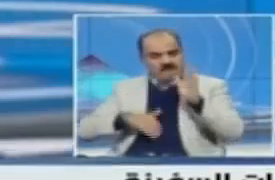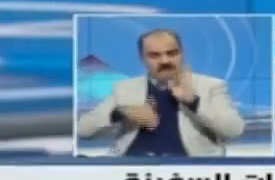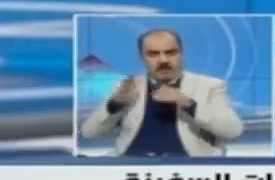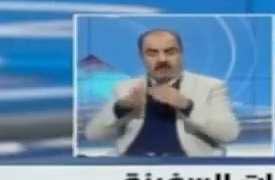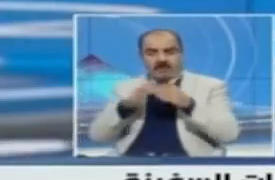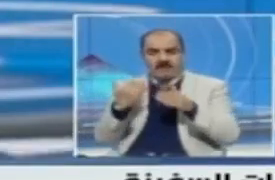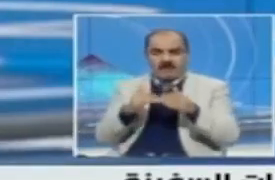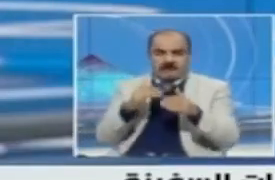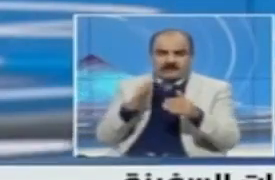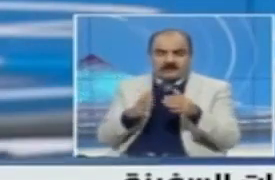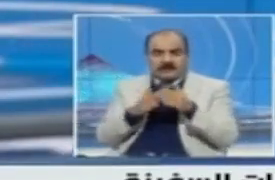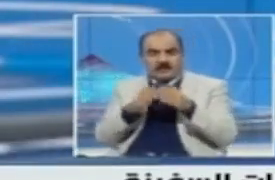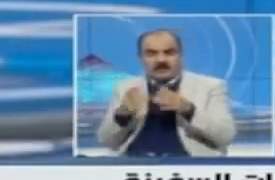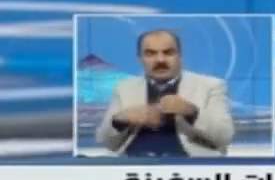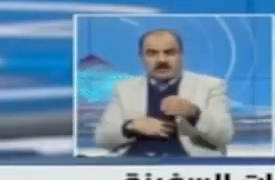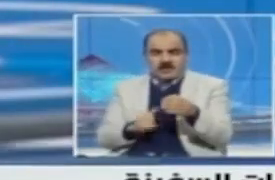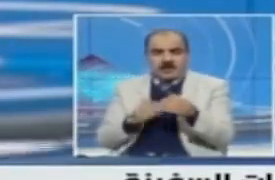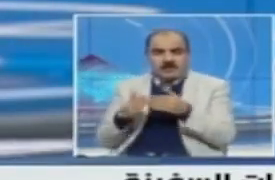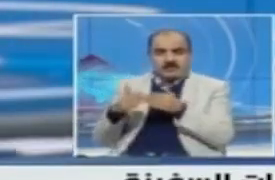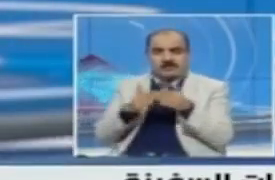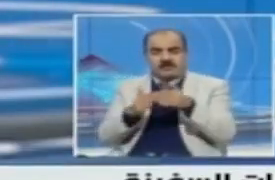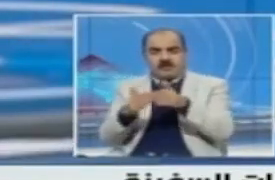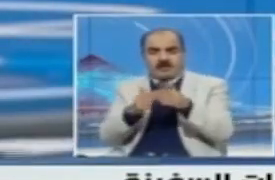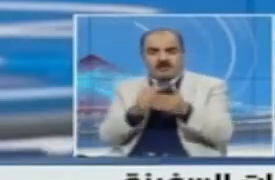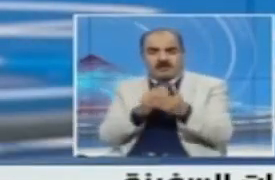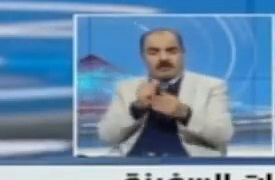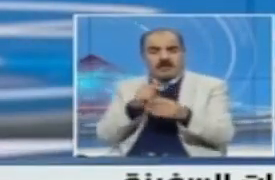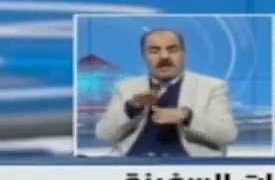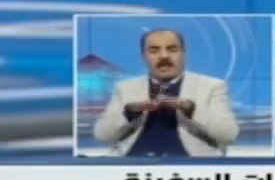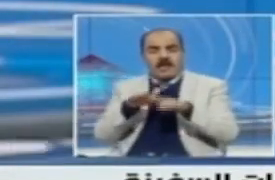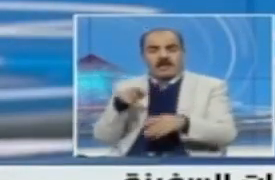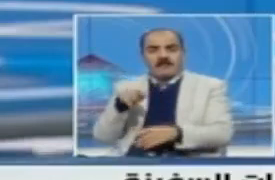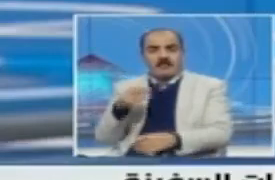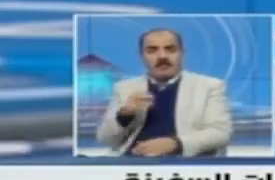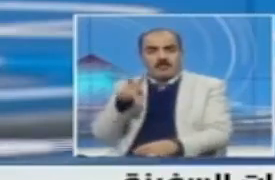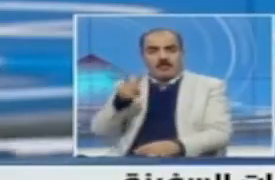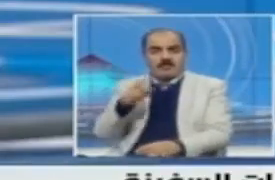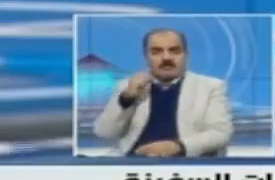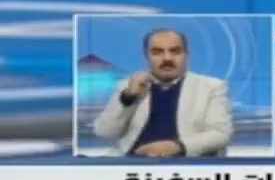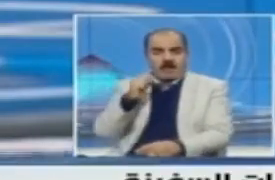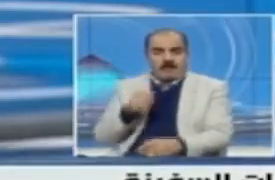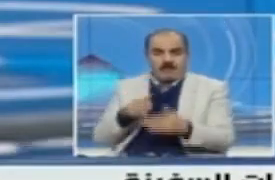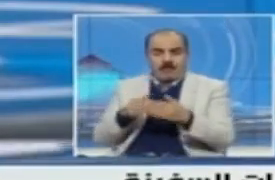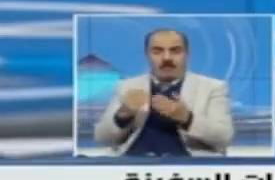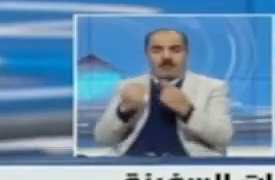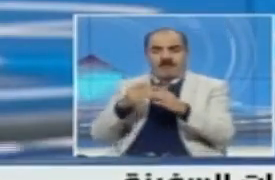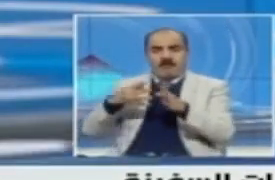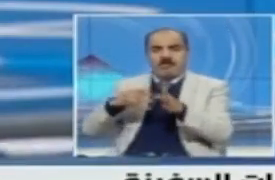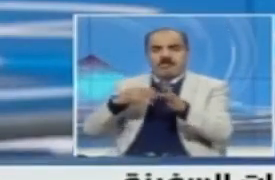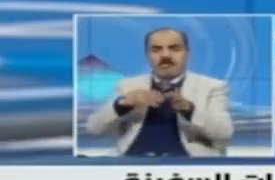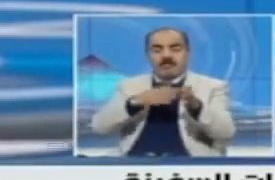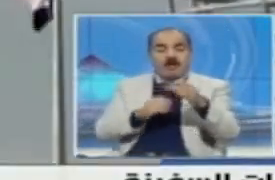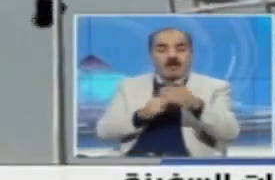عطل فني مفاجئ لماكينات سفينة الصب جلوري في الكيلومتر 38 العابرة ضمن قافلة